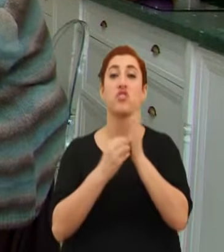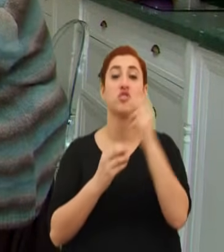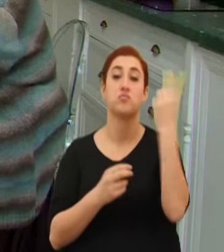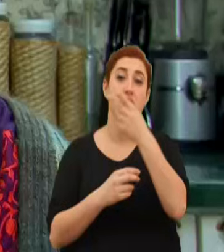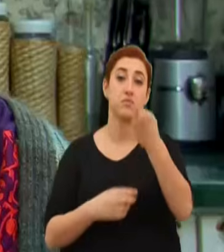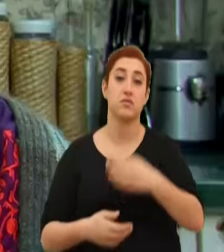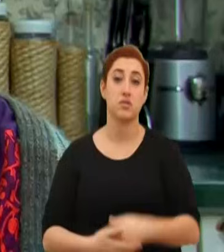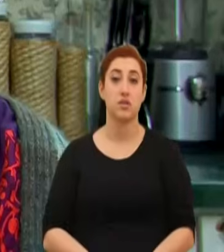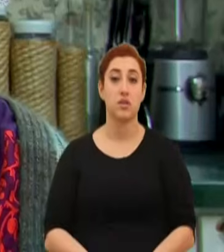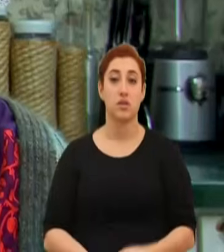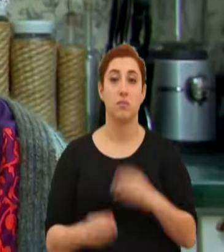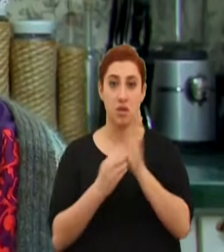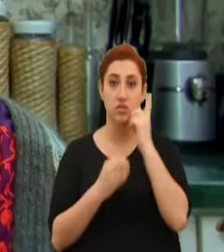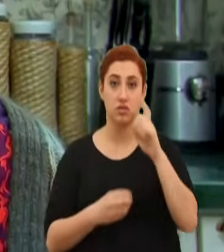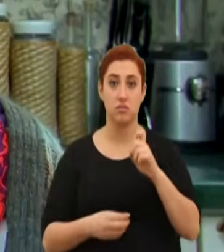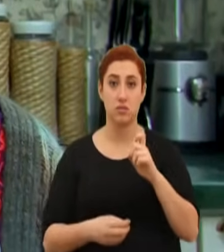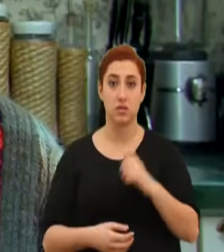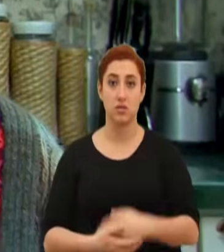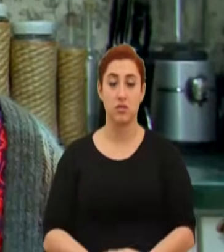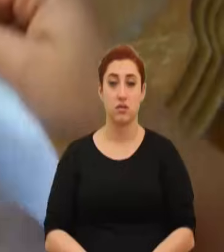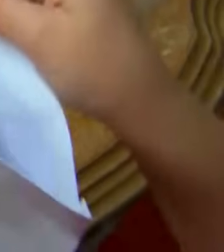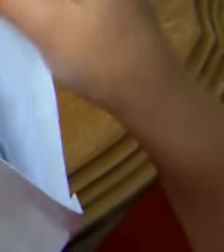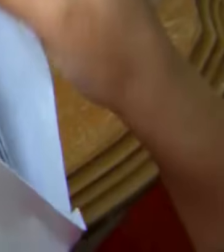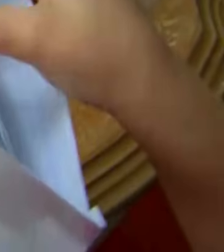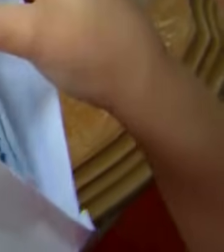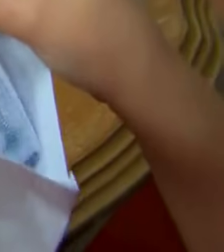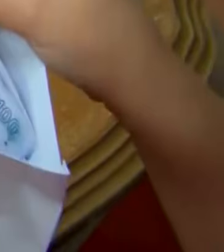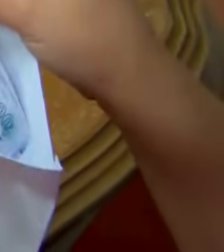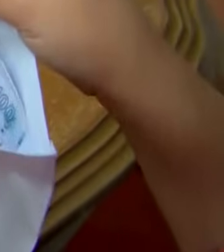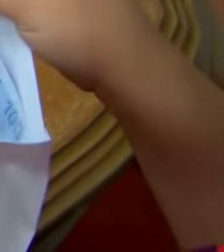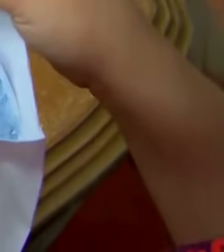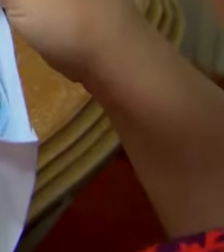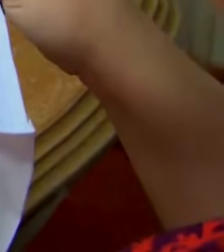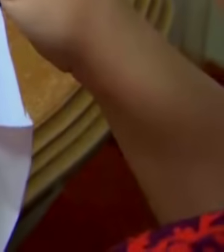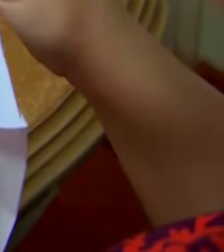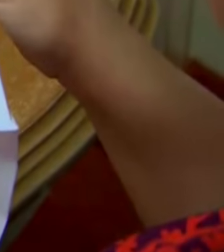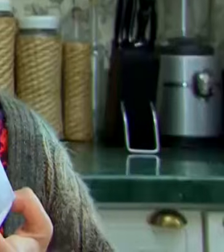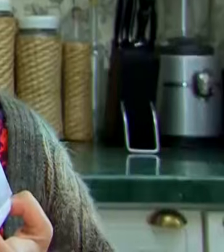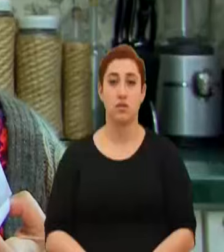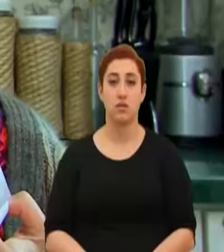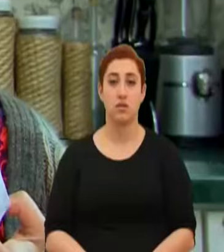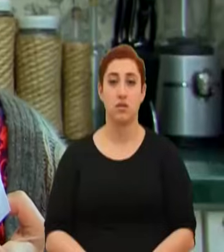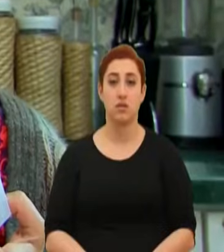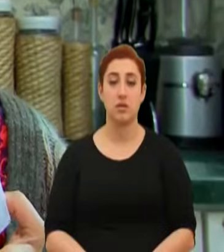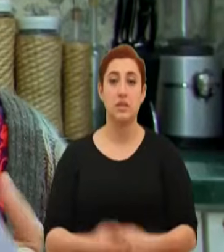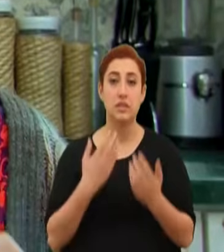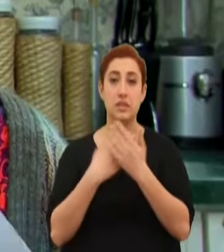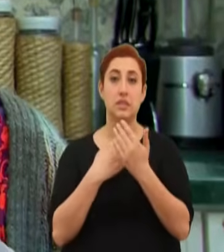ona. Bahşiş mi? Meryem zarfın içindeki paralara bakıyor.